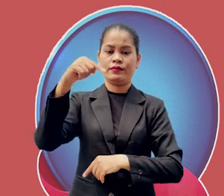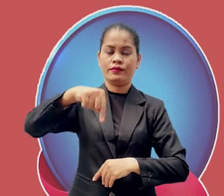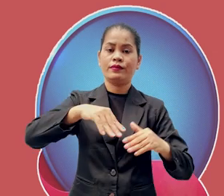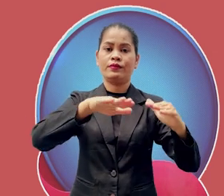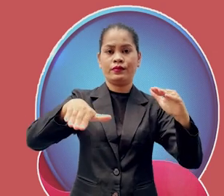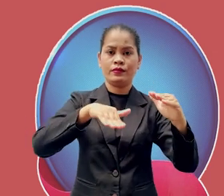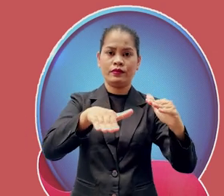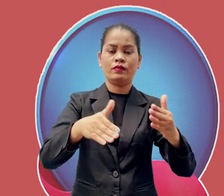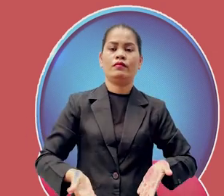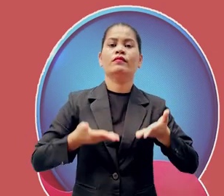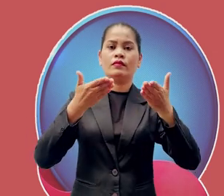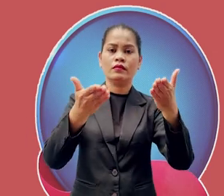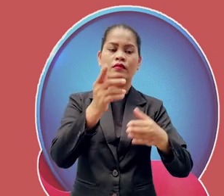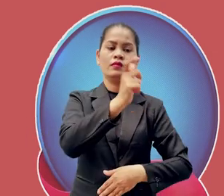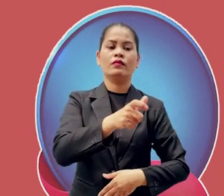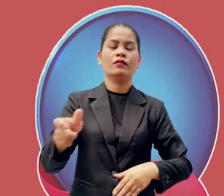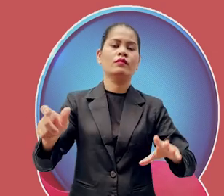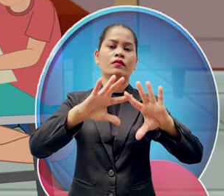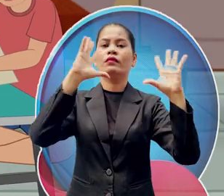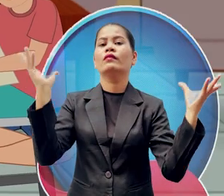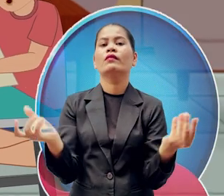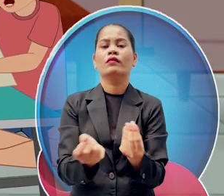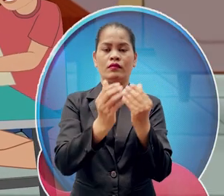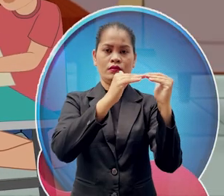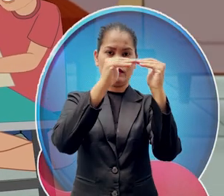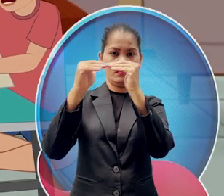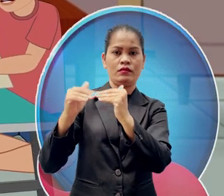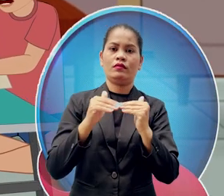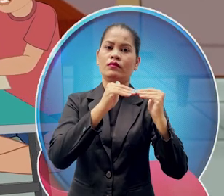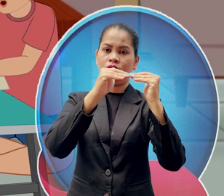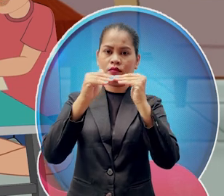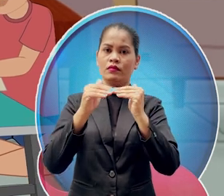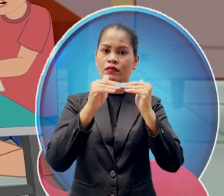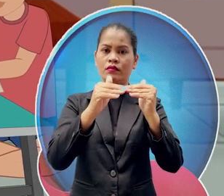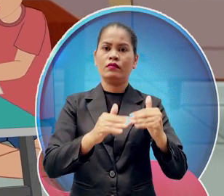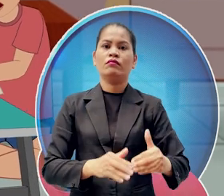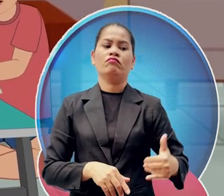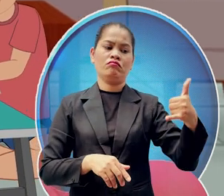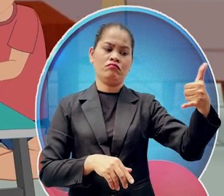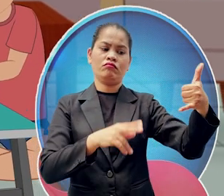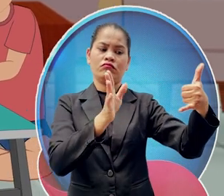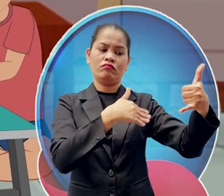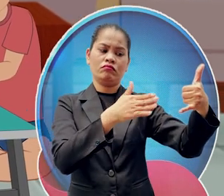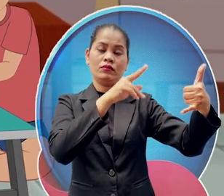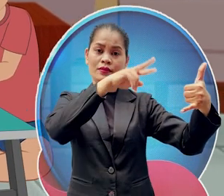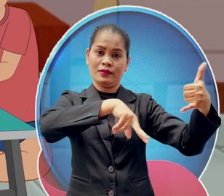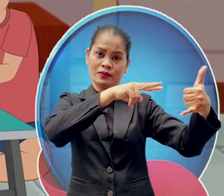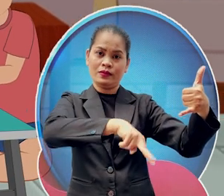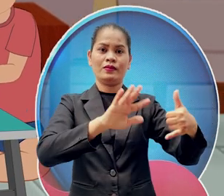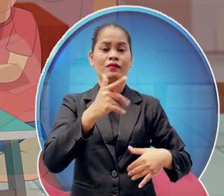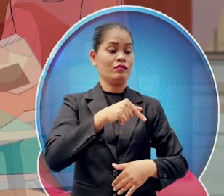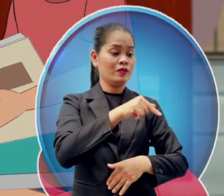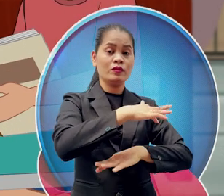ណៈនៅក្នុងឃុំឆ្លើយតបមានប្រសិទ្ធភាពចំពោះតម្រូវការរបស់ប្រជាជនគ្រប់គ្នាដោយគ្មានការរើសអើង